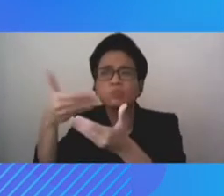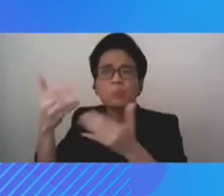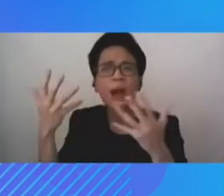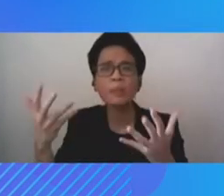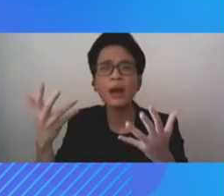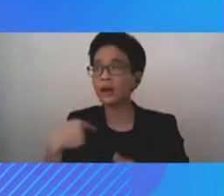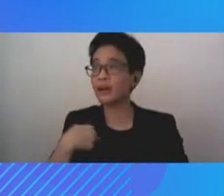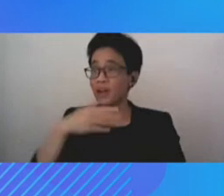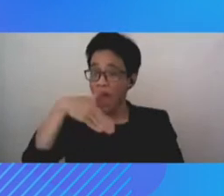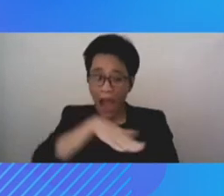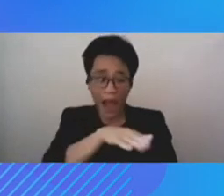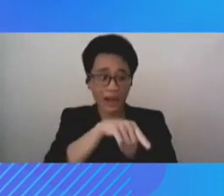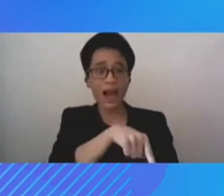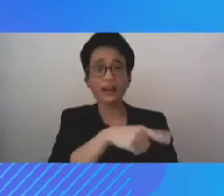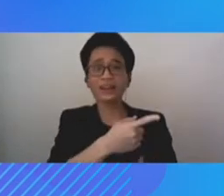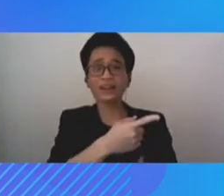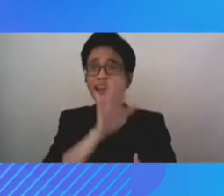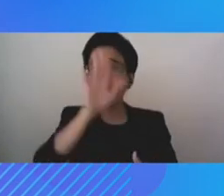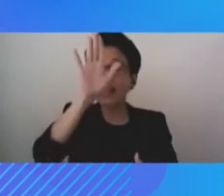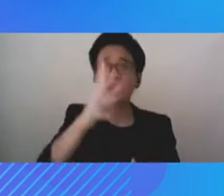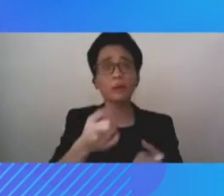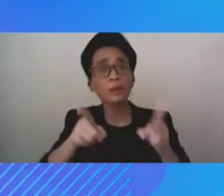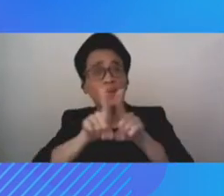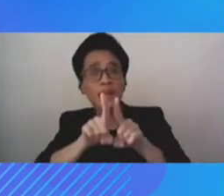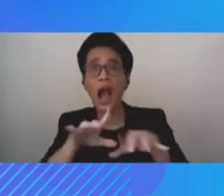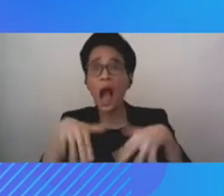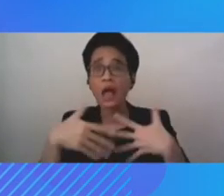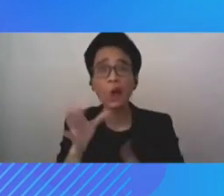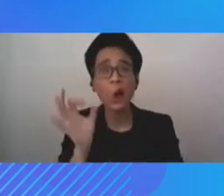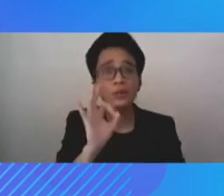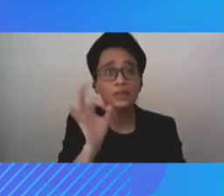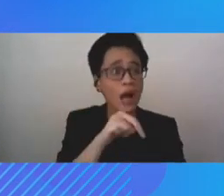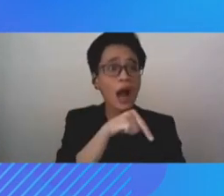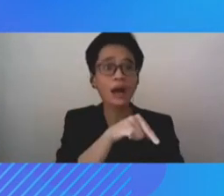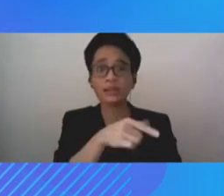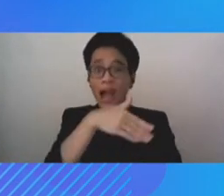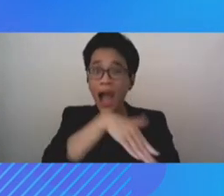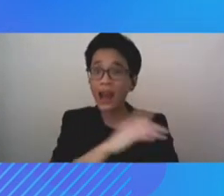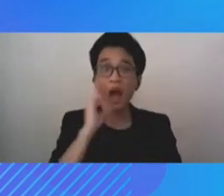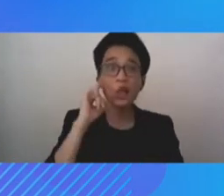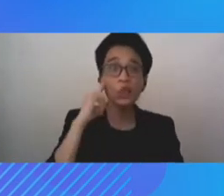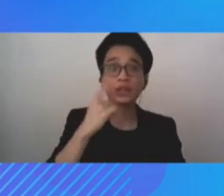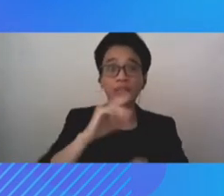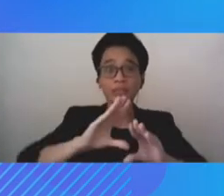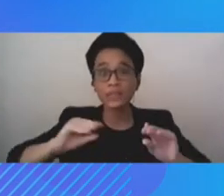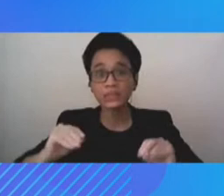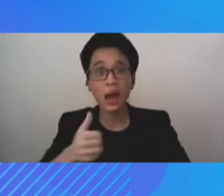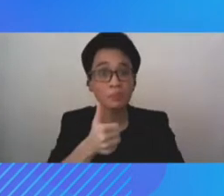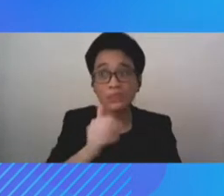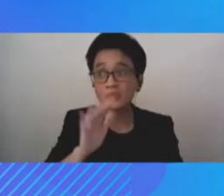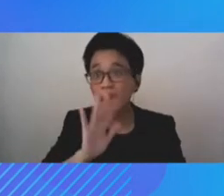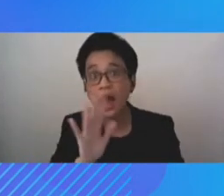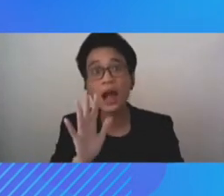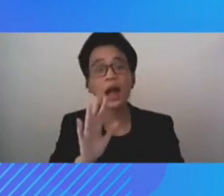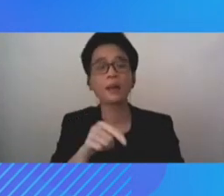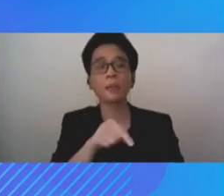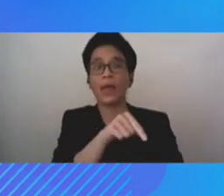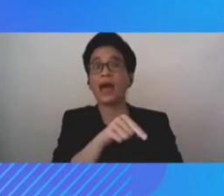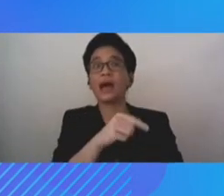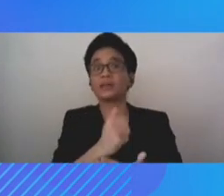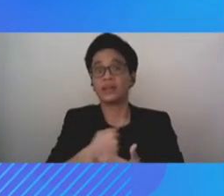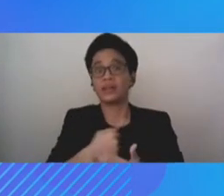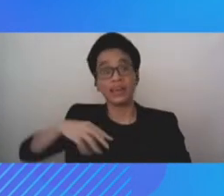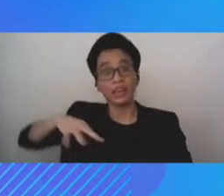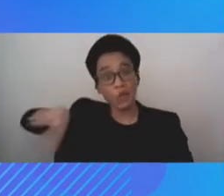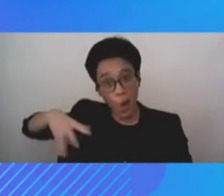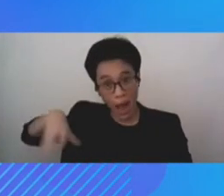anak saya nanti ketemu jodohnya nggak ya gitu ya, nanti dia bisa kerja nggak ya gitu kan kayak gitu. Dan kebetulan saya lihat itu tuli pertama di keluarga